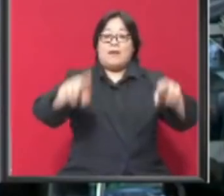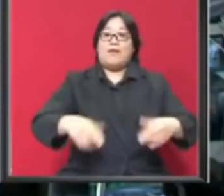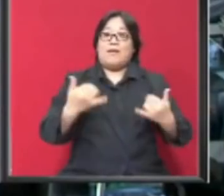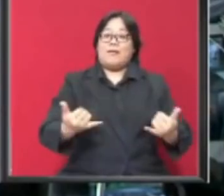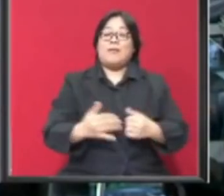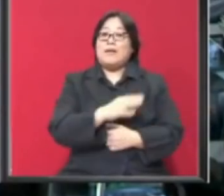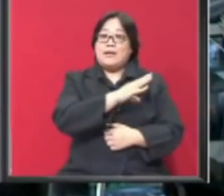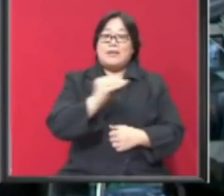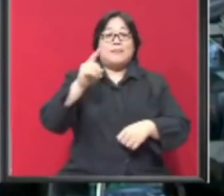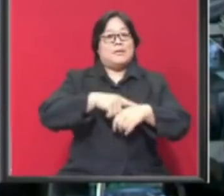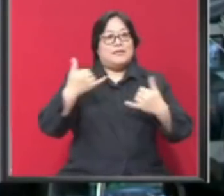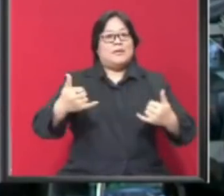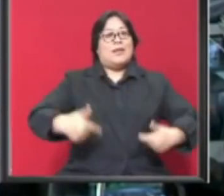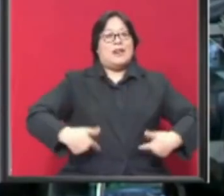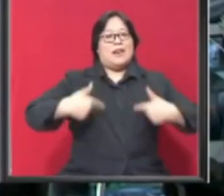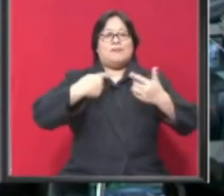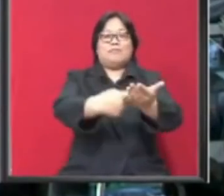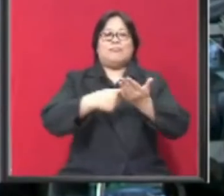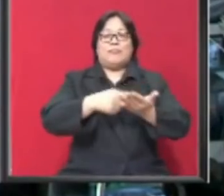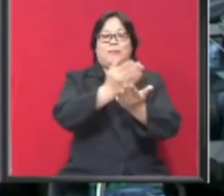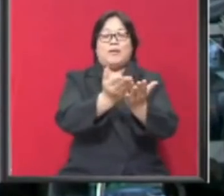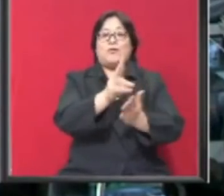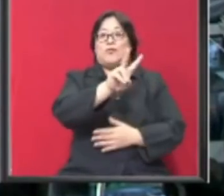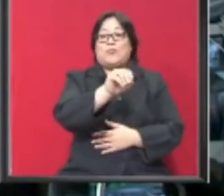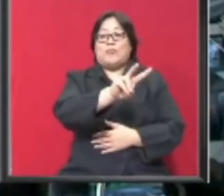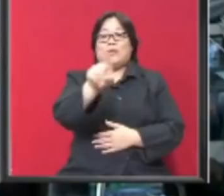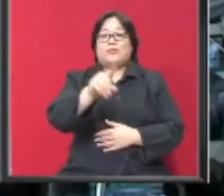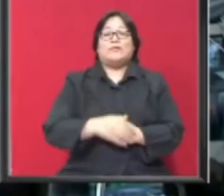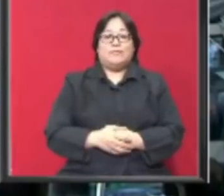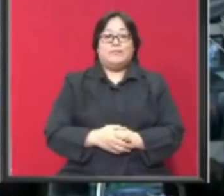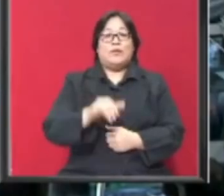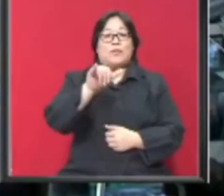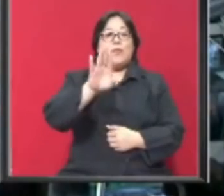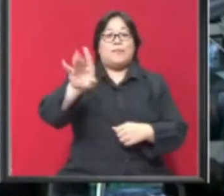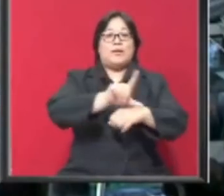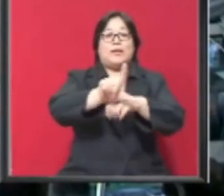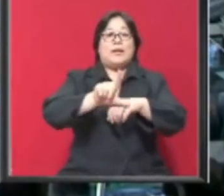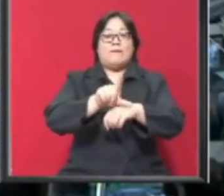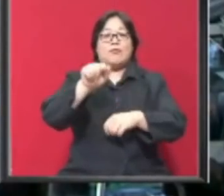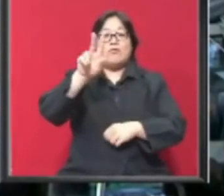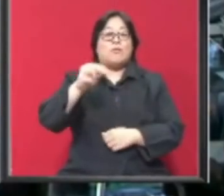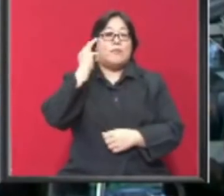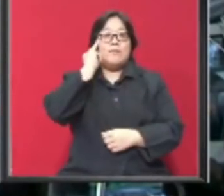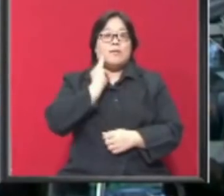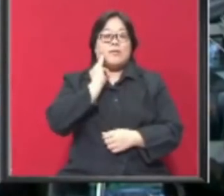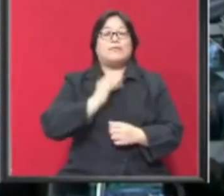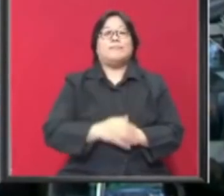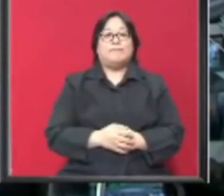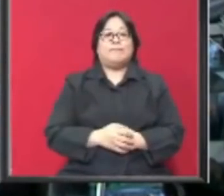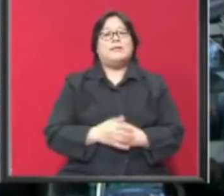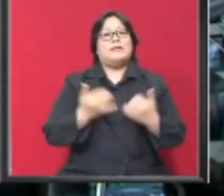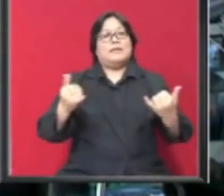boleh menghasilkan makanan yang dapat dipilih yang amat diperlukan pada masa ini